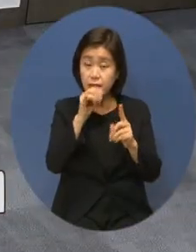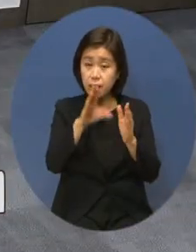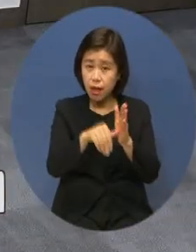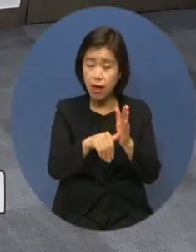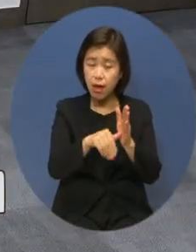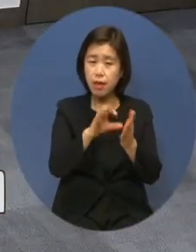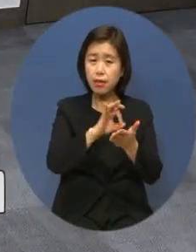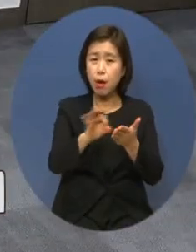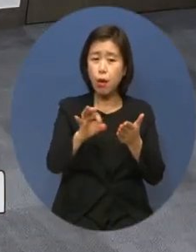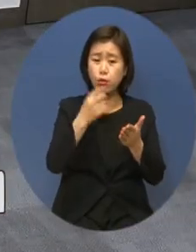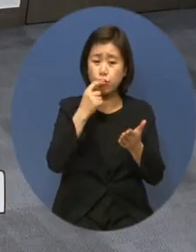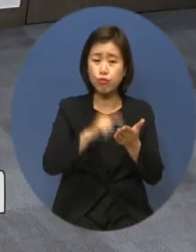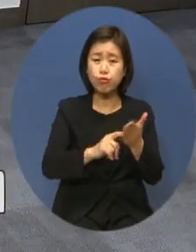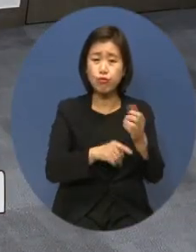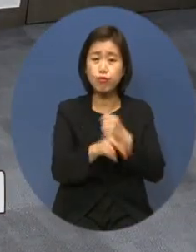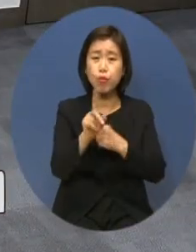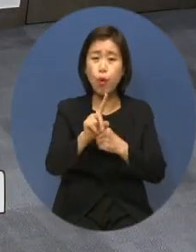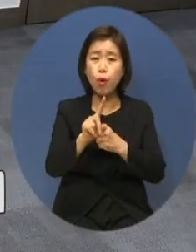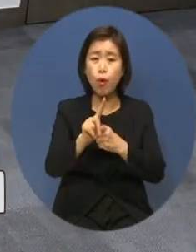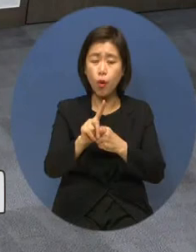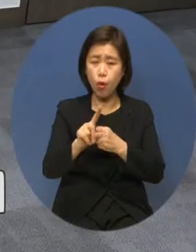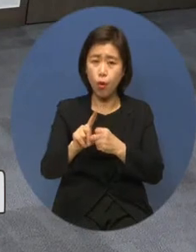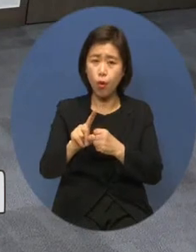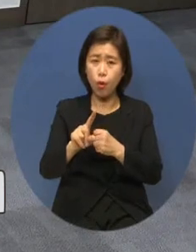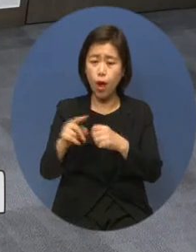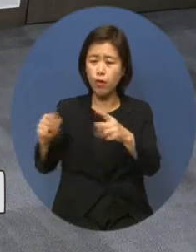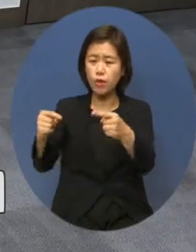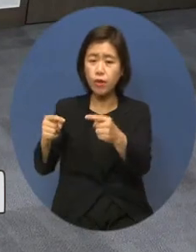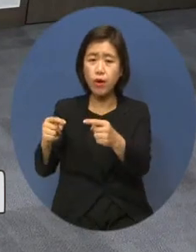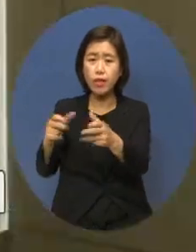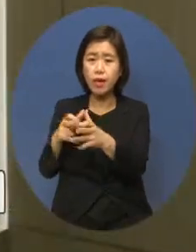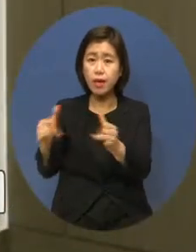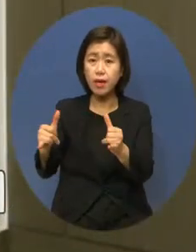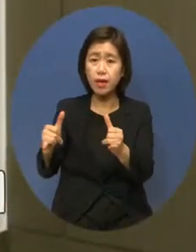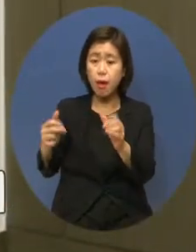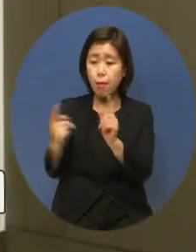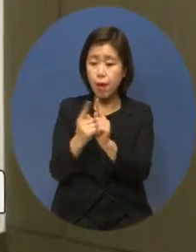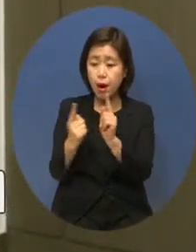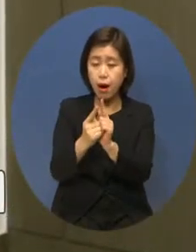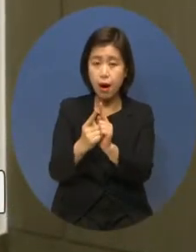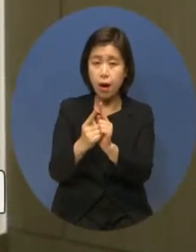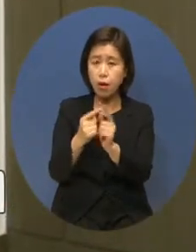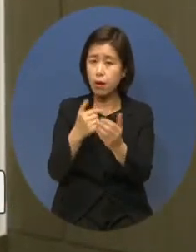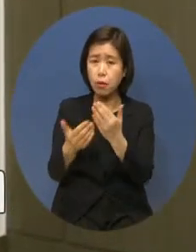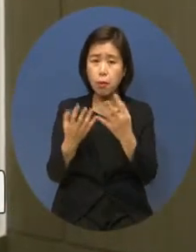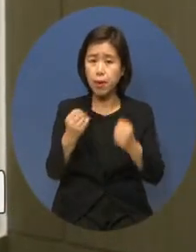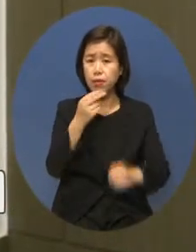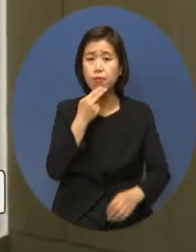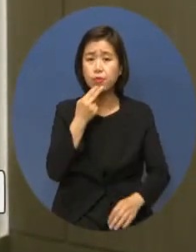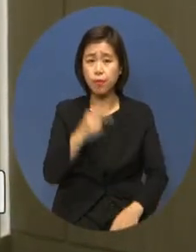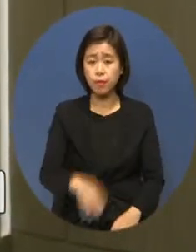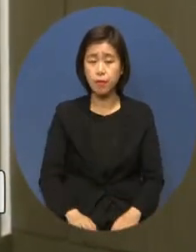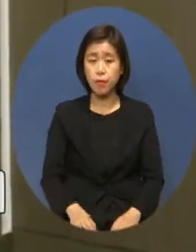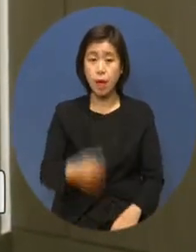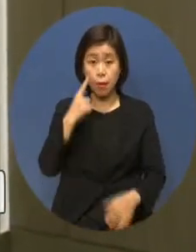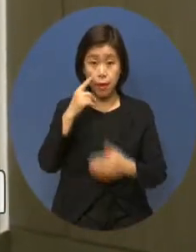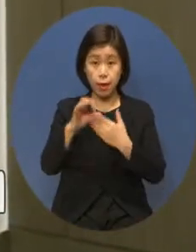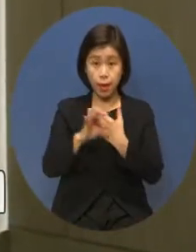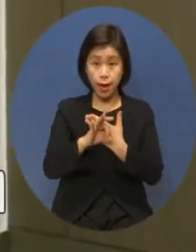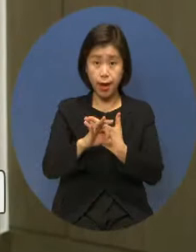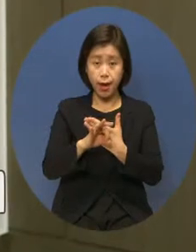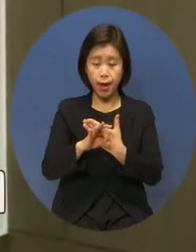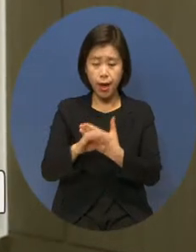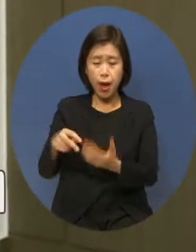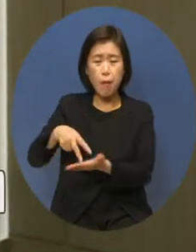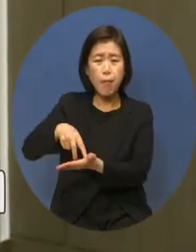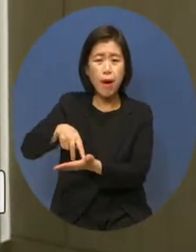그런 표현들에 대해서 아무런 인식을 하지 못하고 그냥 편하게 쓰시는 것 같아요. 맞아요. 지체장애인 친구가 어릴 때부터 있었다면